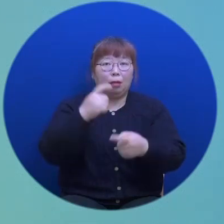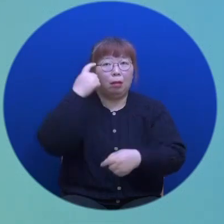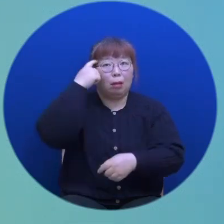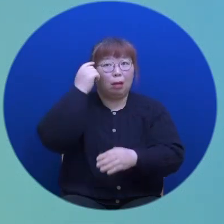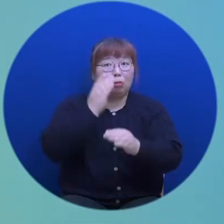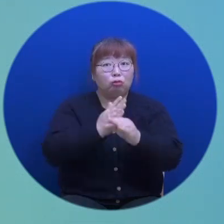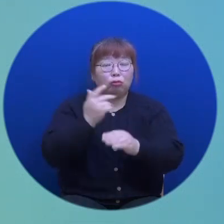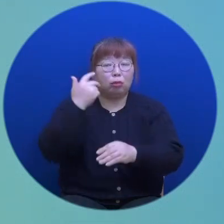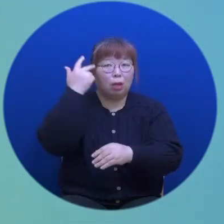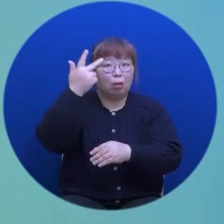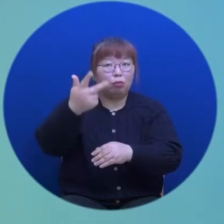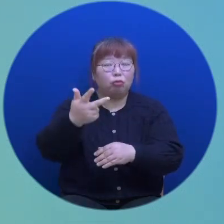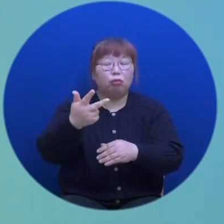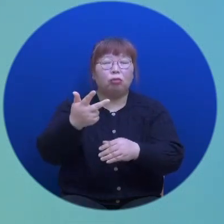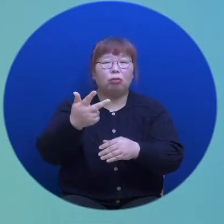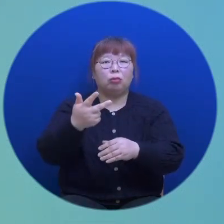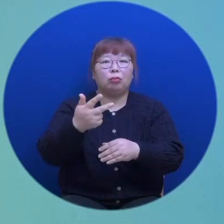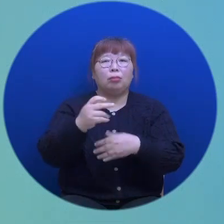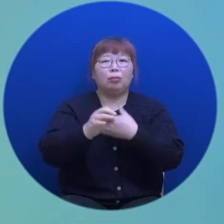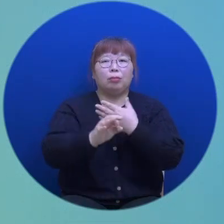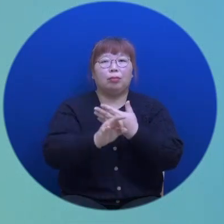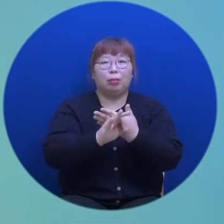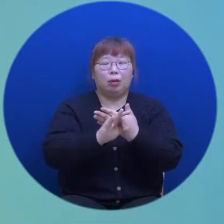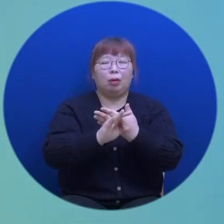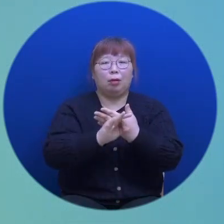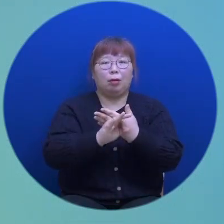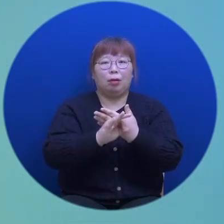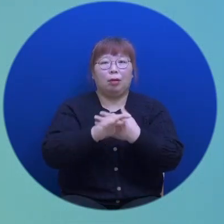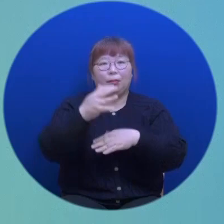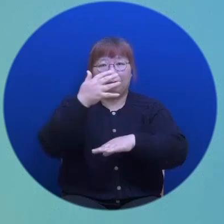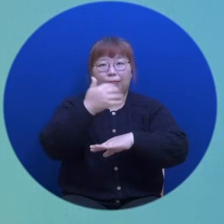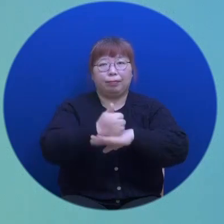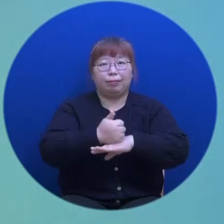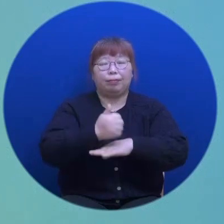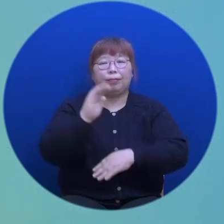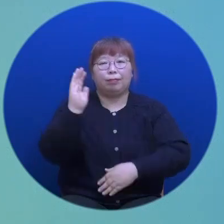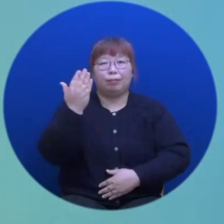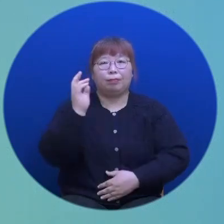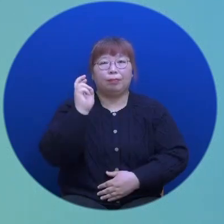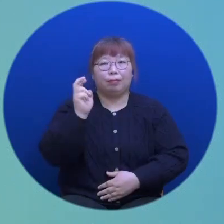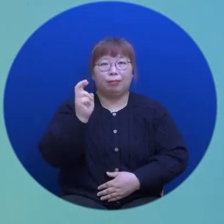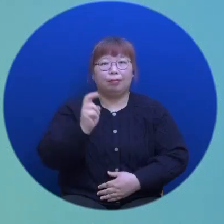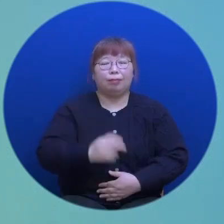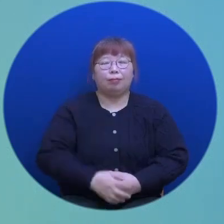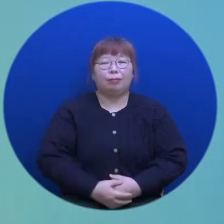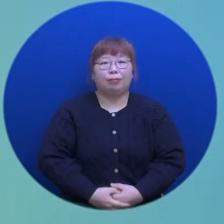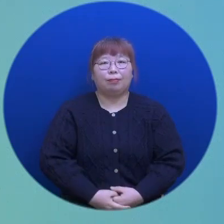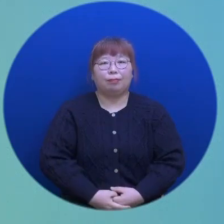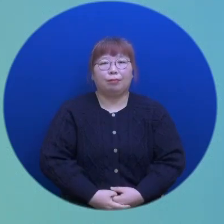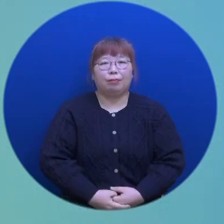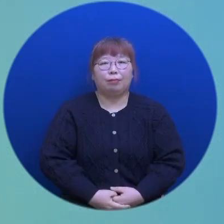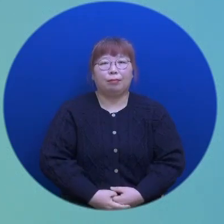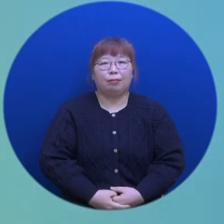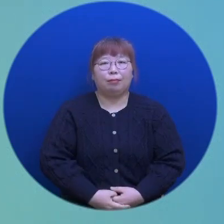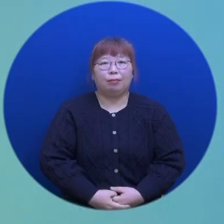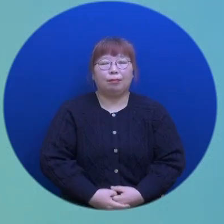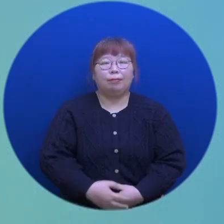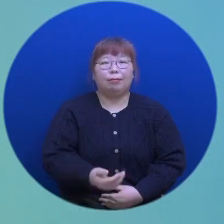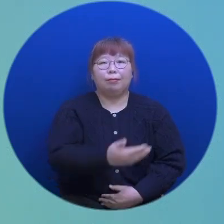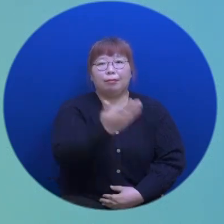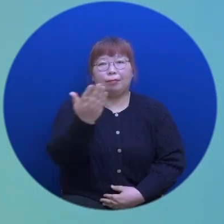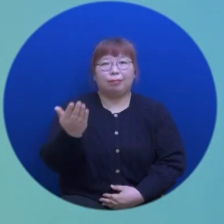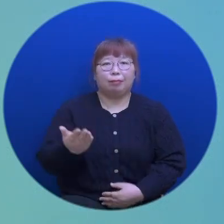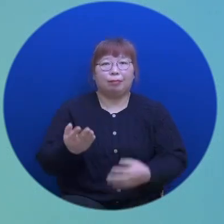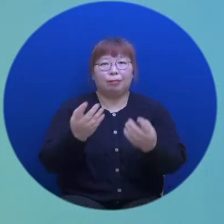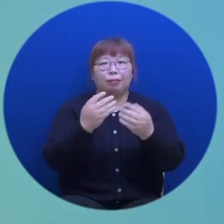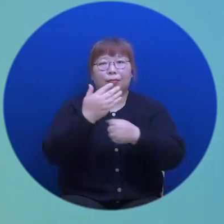다음 주까지 하면 이 시리즈가 마무리가 될 것 같습니다. 여러분이